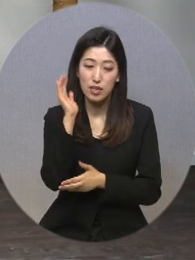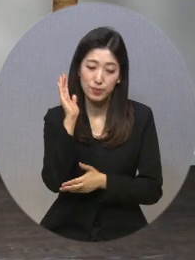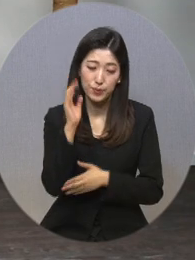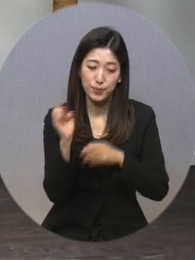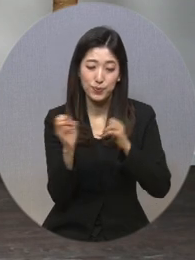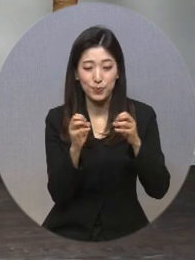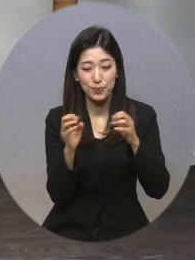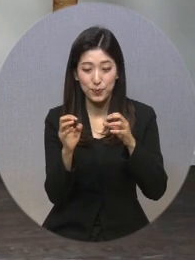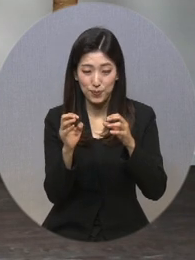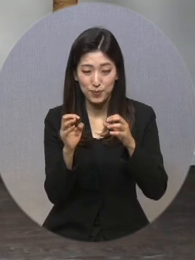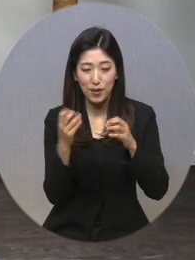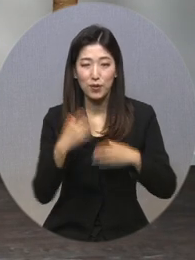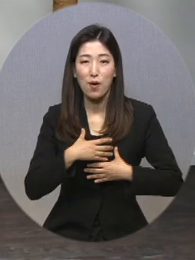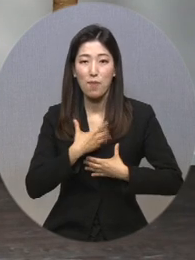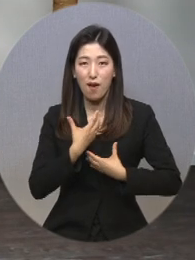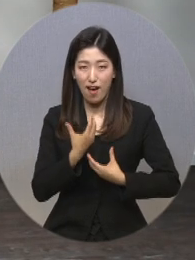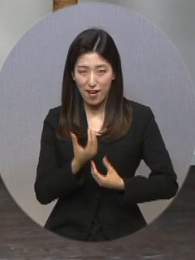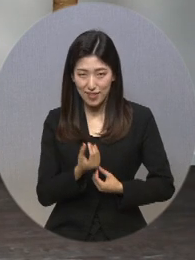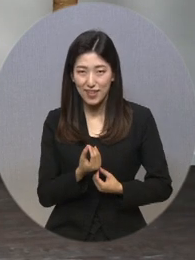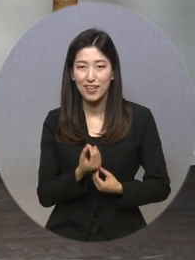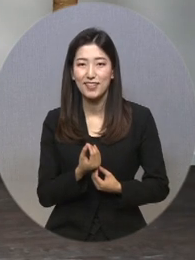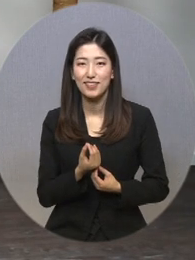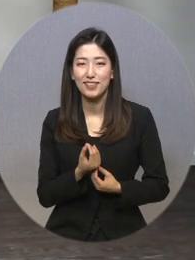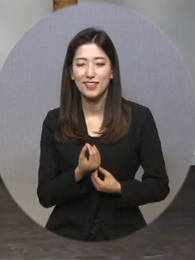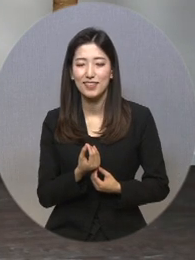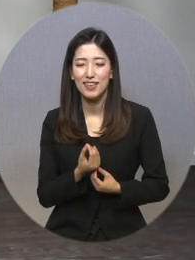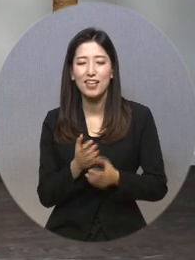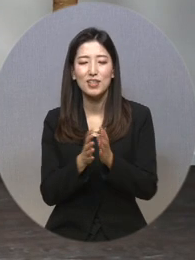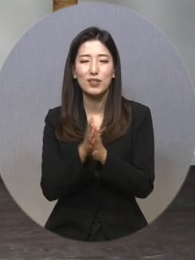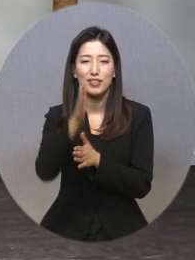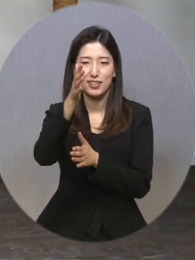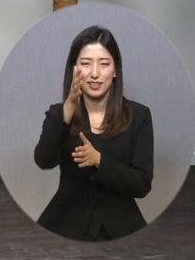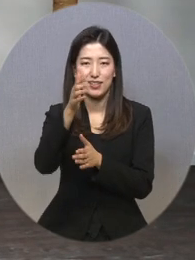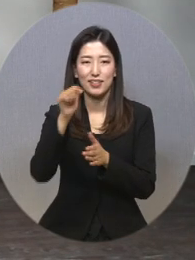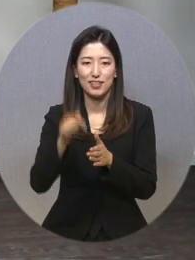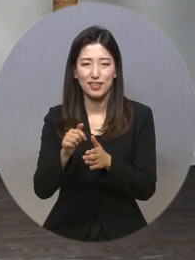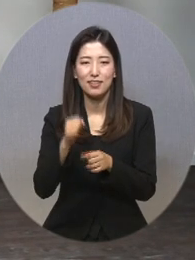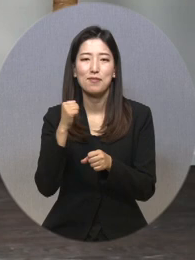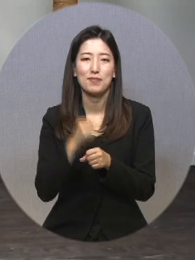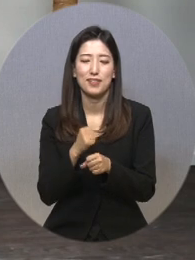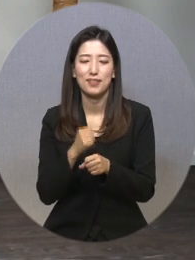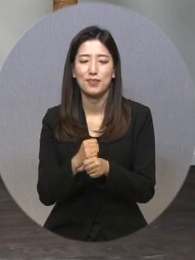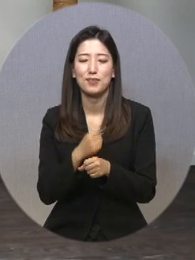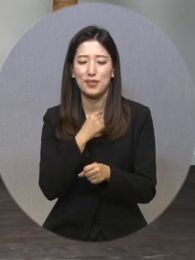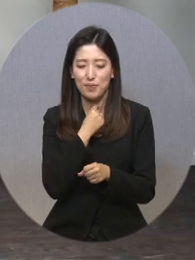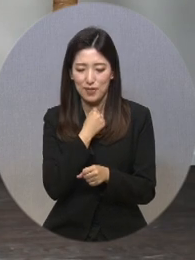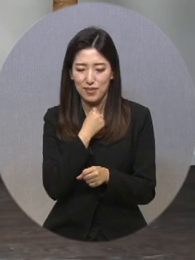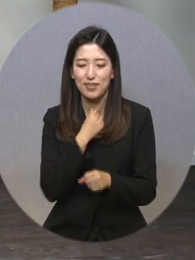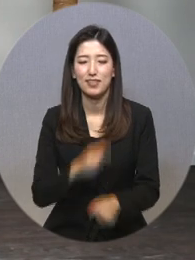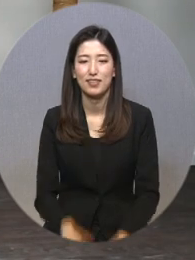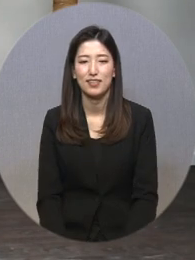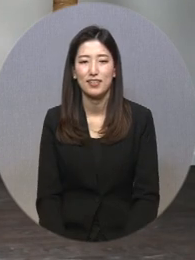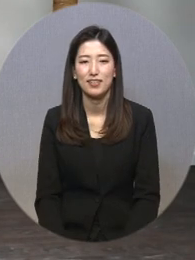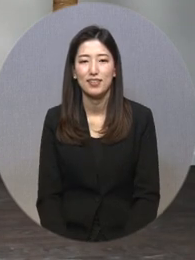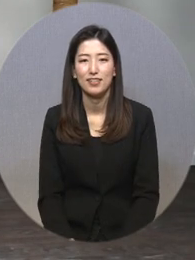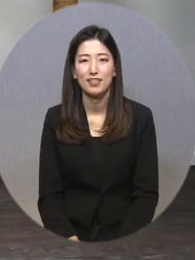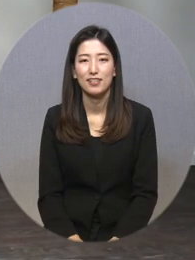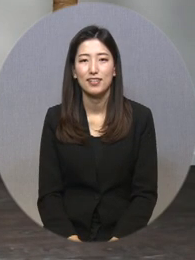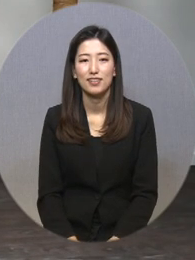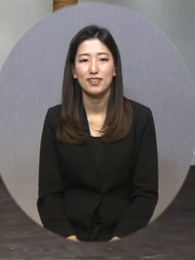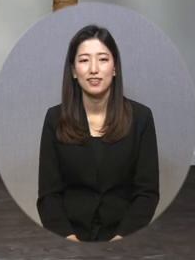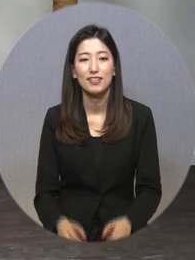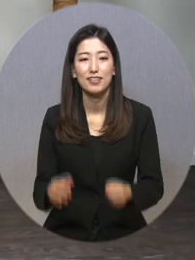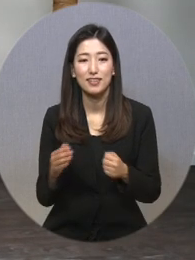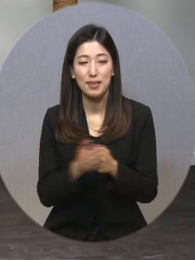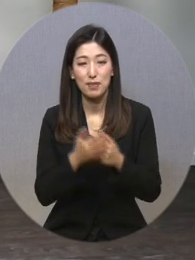그리고 편안하고 안전한 그 도시들을 구체적으로 실천해보고 싶었던 욕심이어서 첫 번째